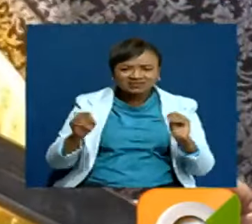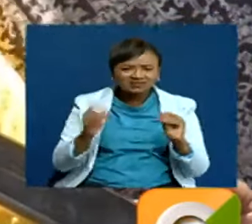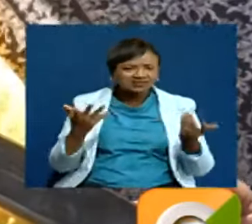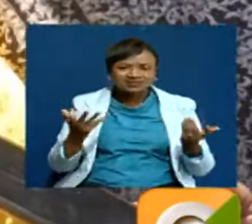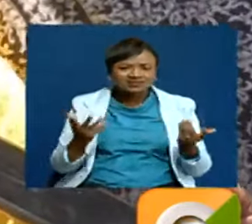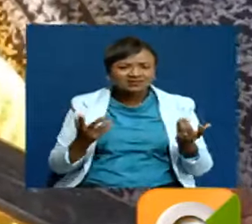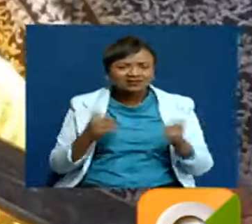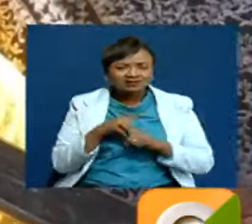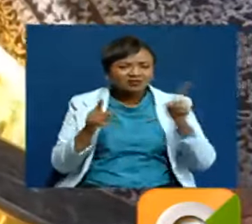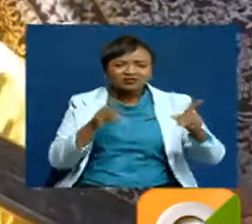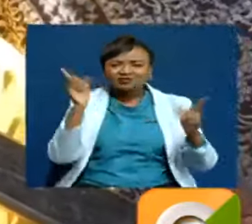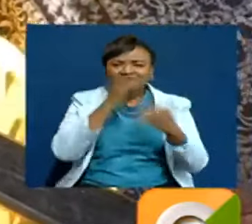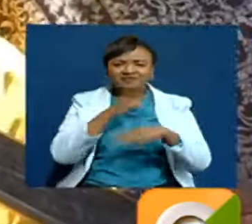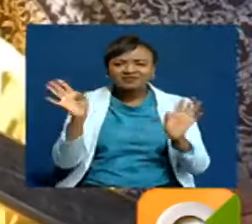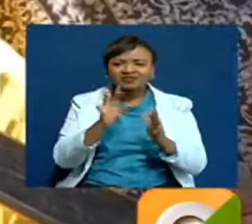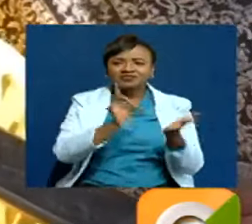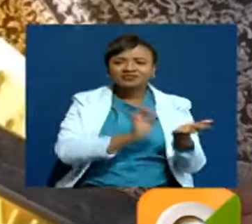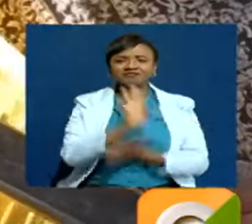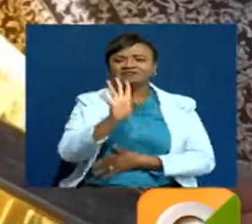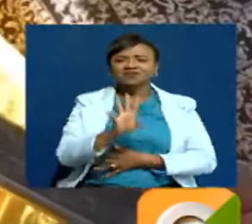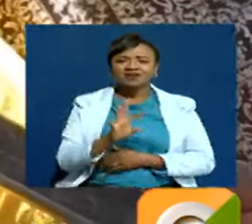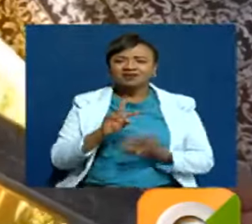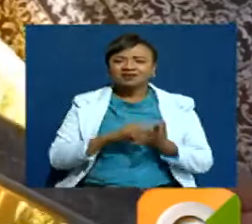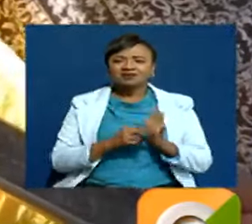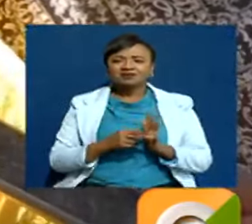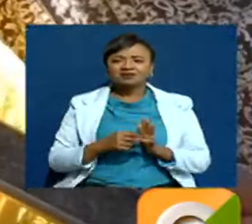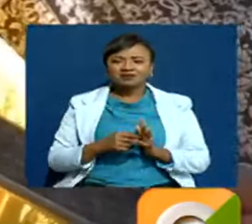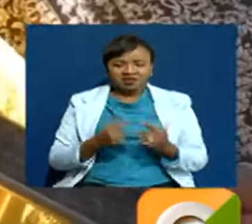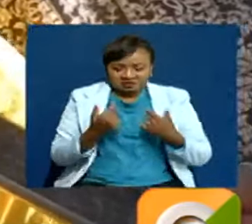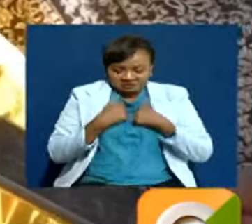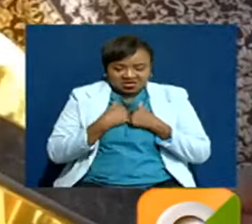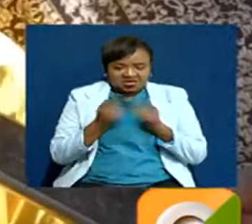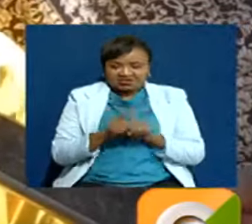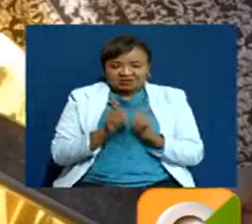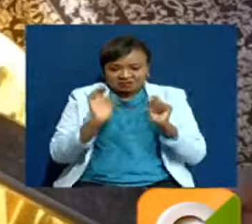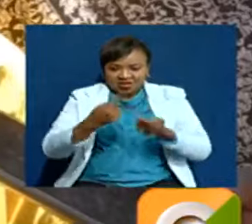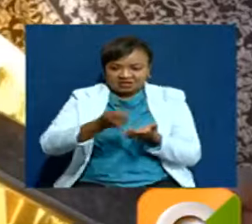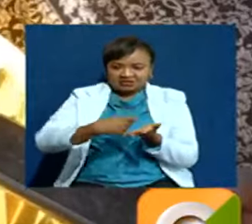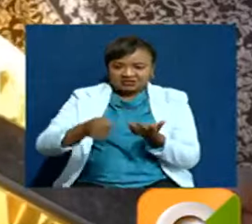Ni kama mtu kama huyu aende asign budget ama hata mimi ni sign govern budget.